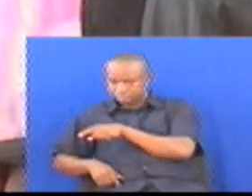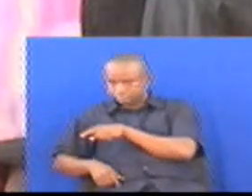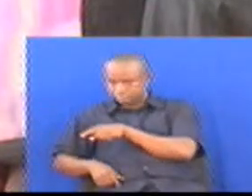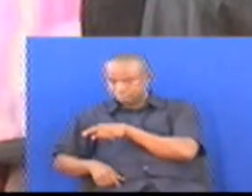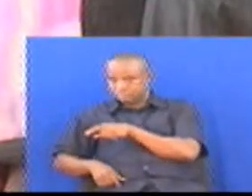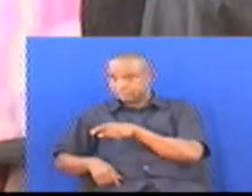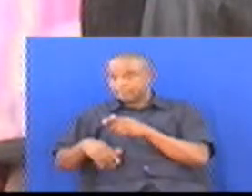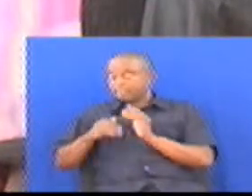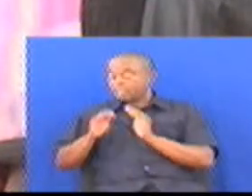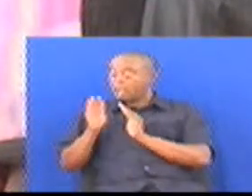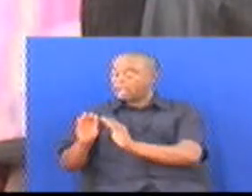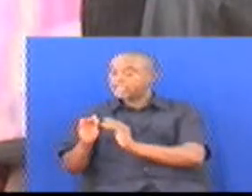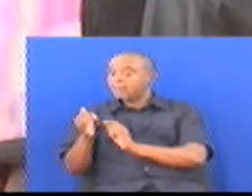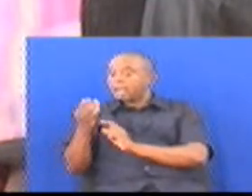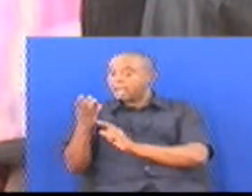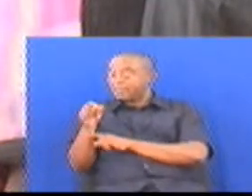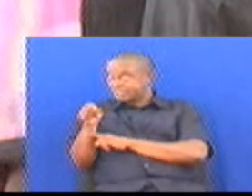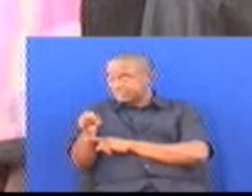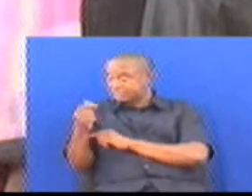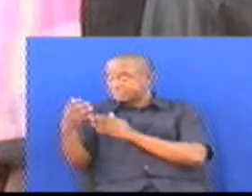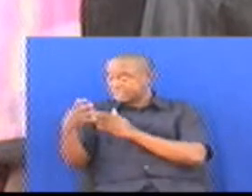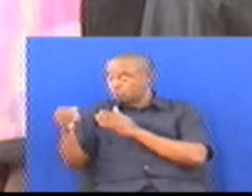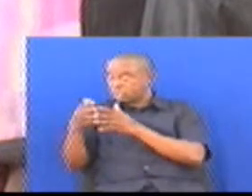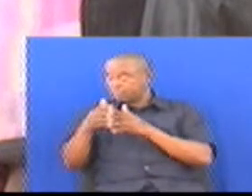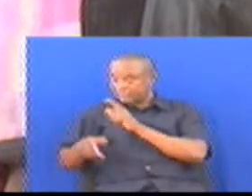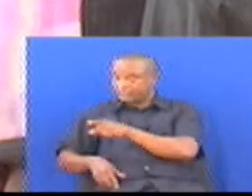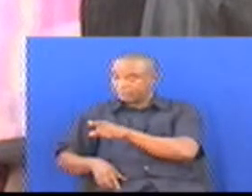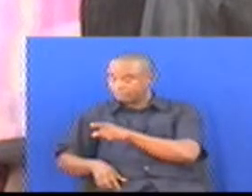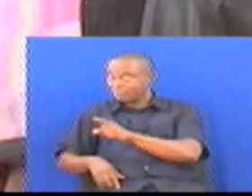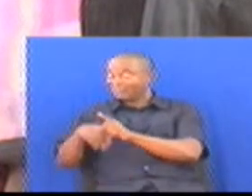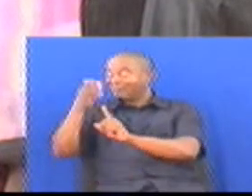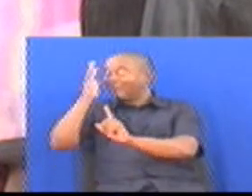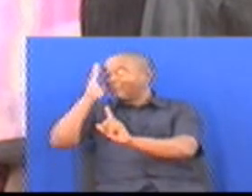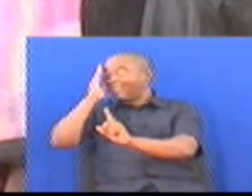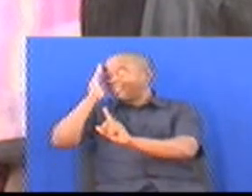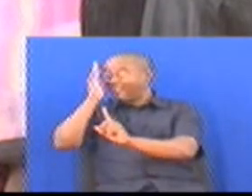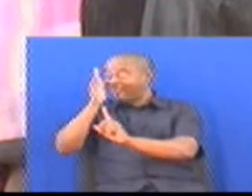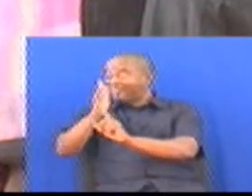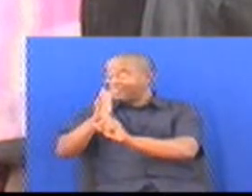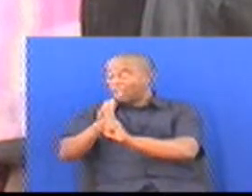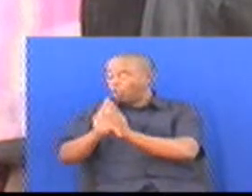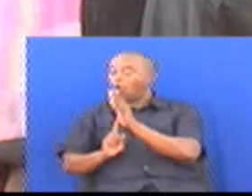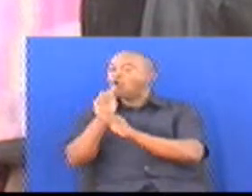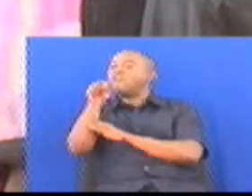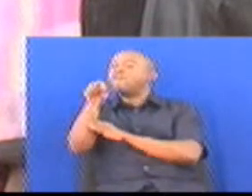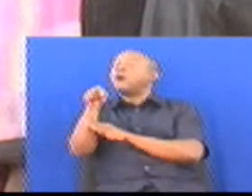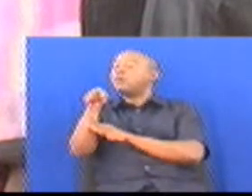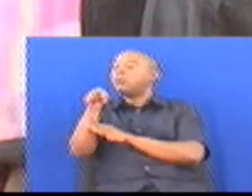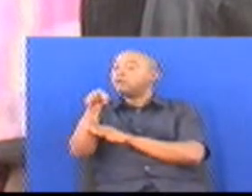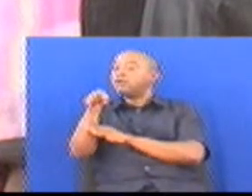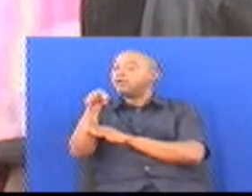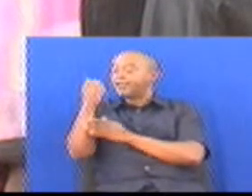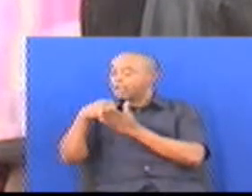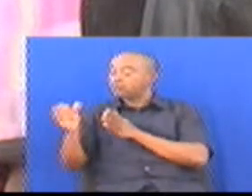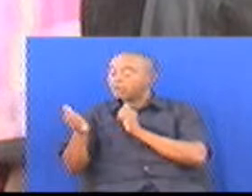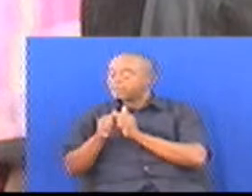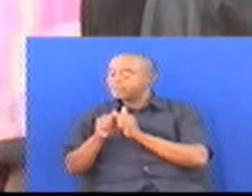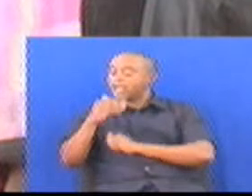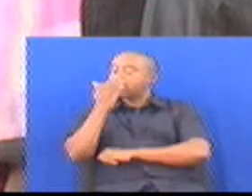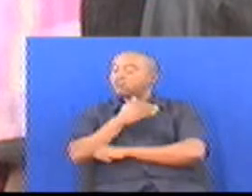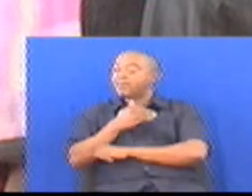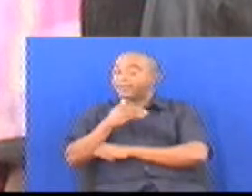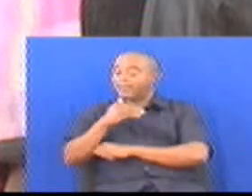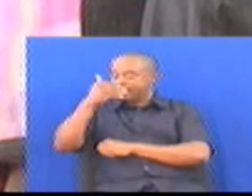akiba ya fedha za kigeni kilichofikiwa ni zaidi ya lengo la kuwa na akiba ya kutosha kuagiza bidhaa na huduma nje ya nchi kwa muda